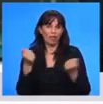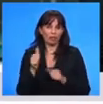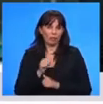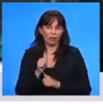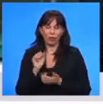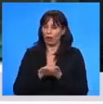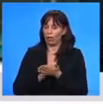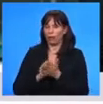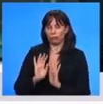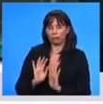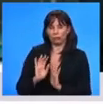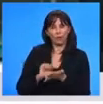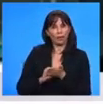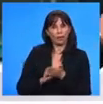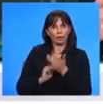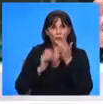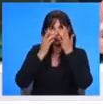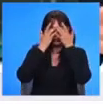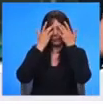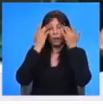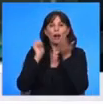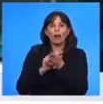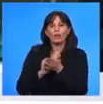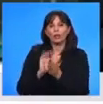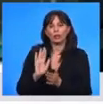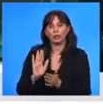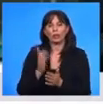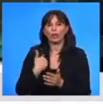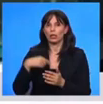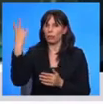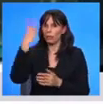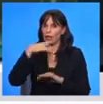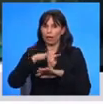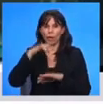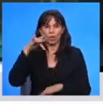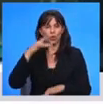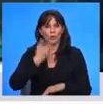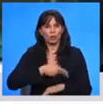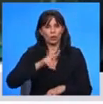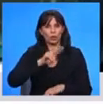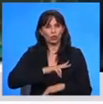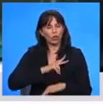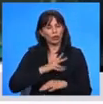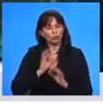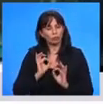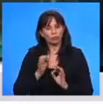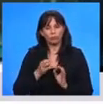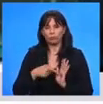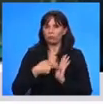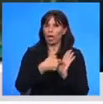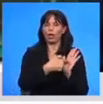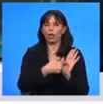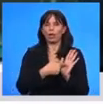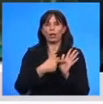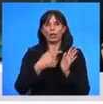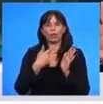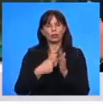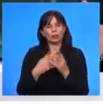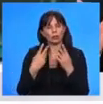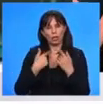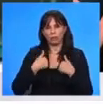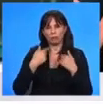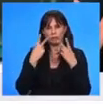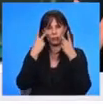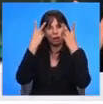חלילה, חלילה, אני כל כך מבינה בחלילה. את הרגישות שלך ואת האחריות שאת מגלה, זה מאוד מאוד מעורר הערכה,